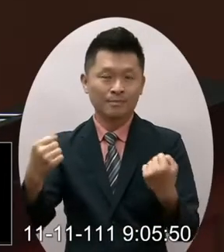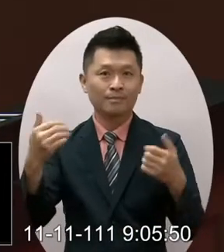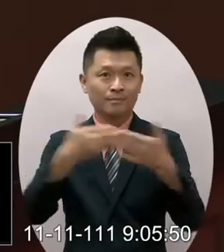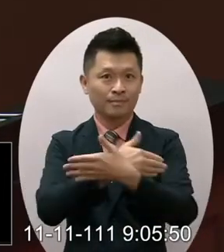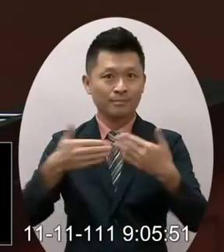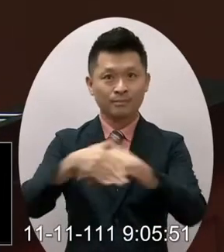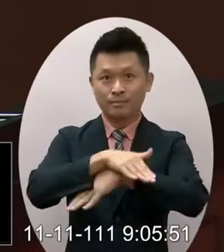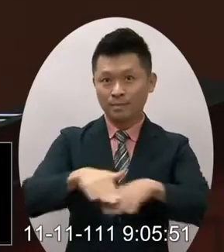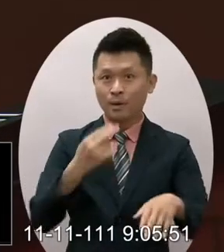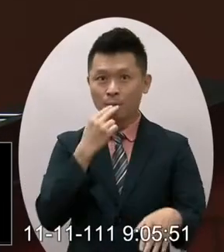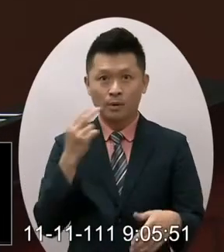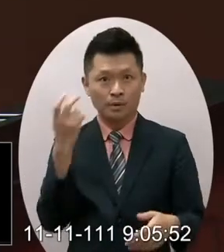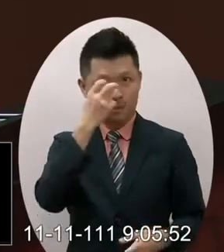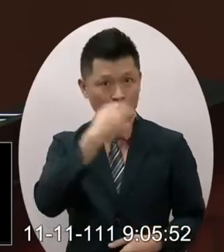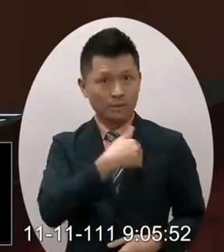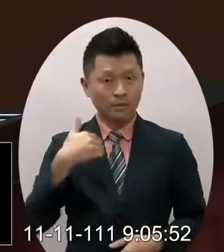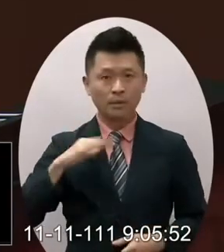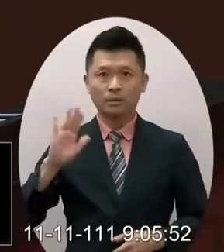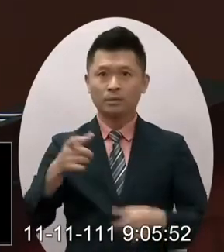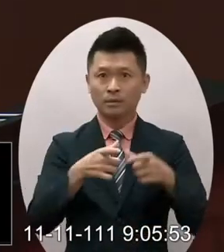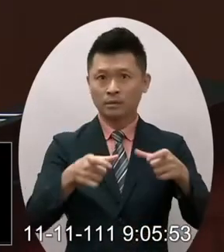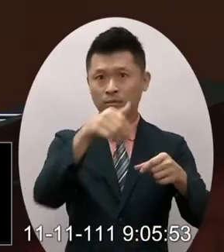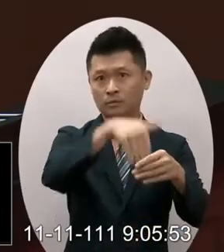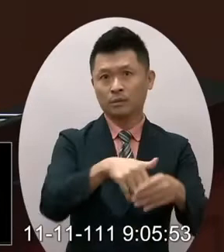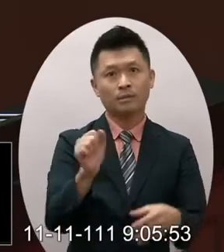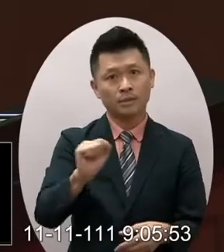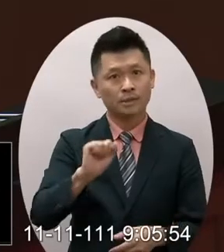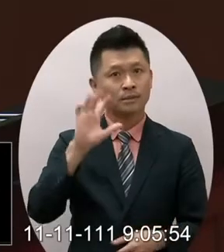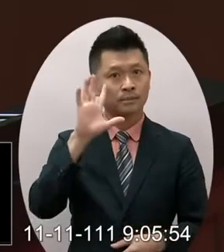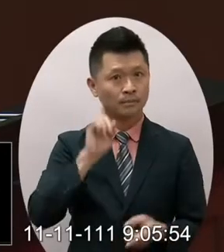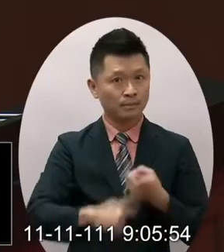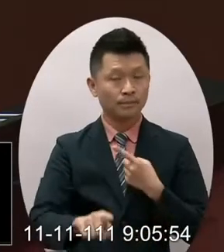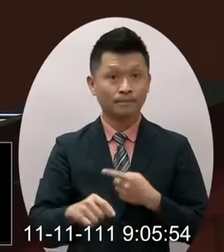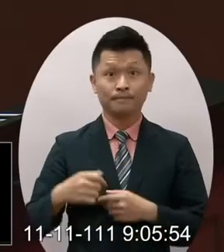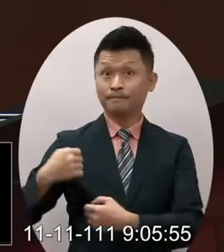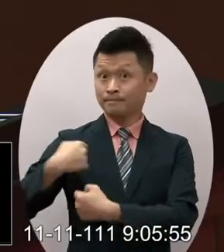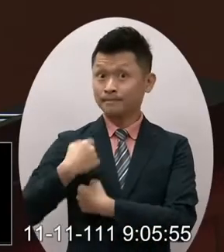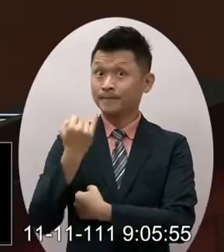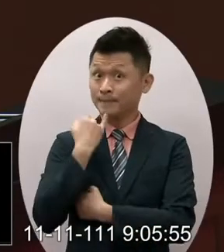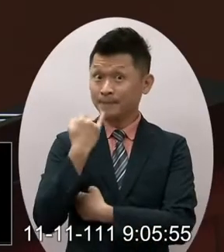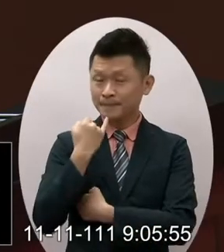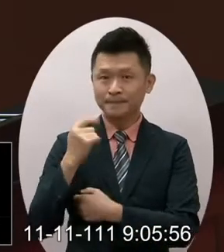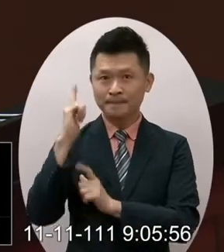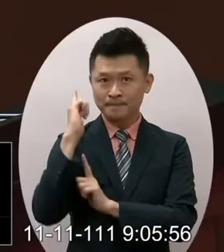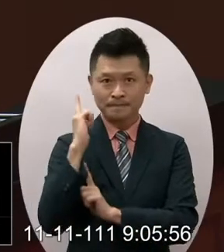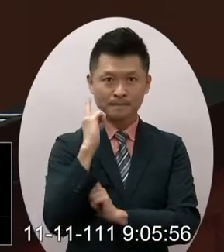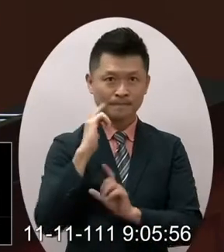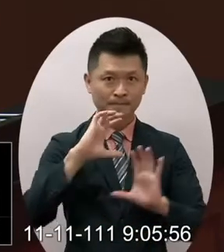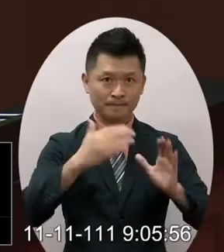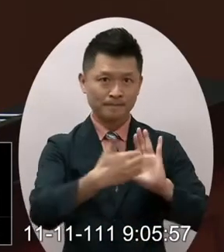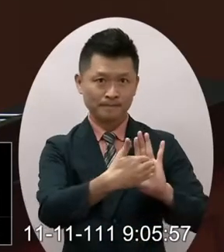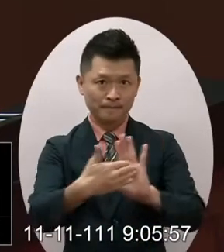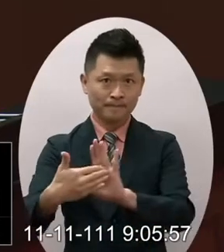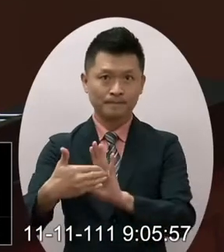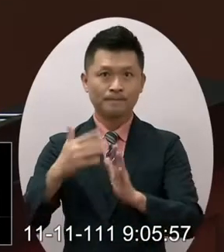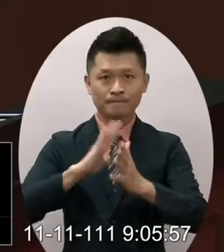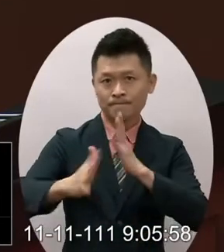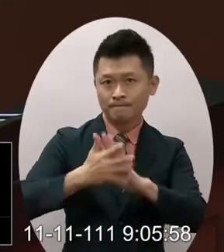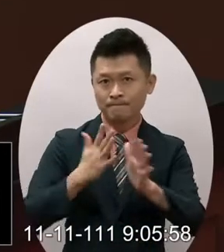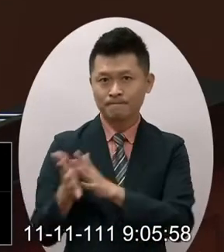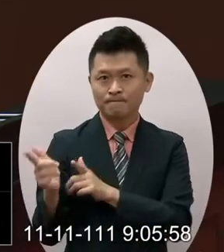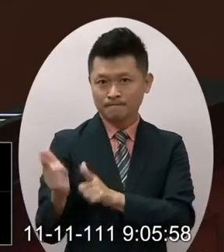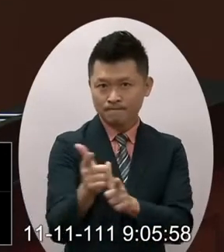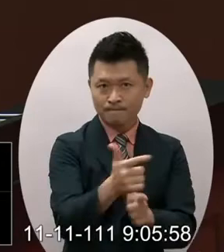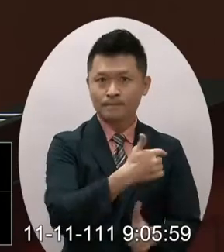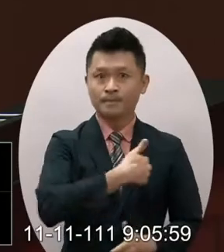全，但是他们却不可以投票。18岁年轻人可以当兵，可以拿枪保家卫国，上战场杀敌